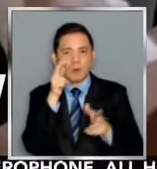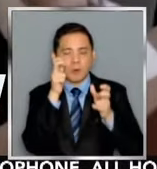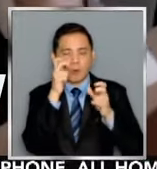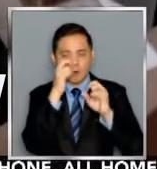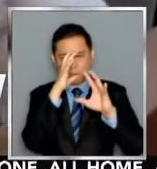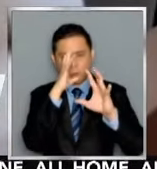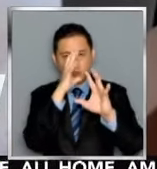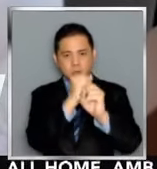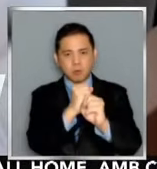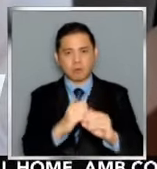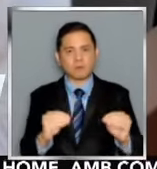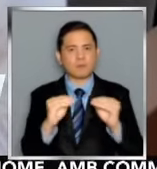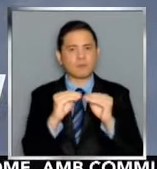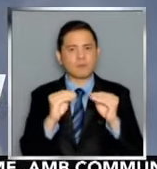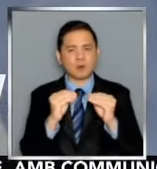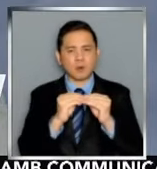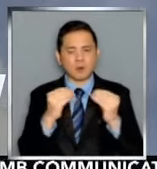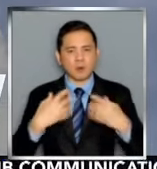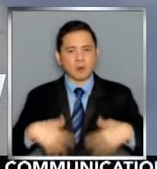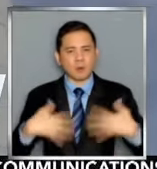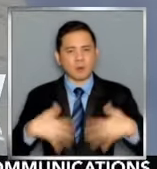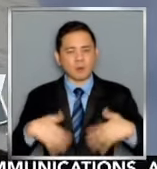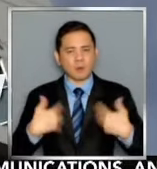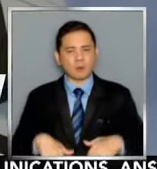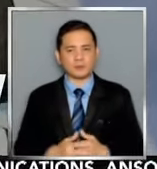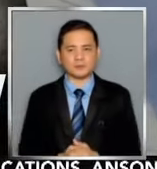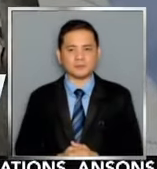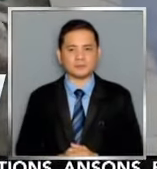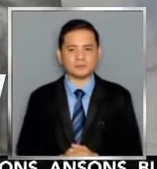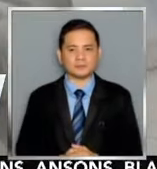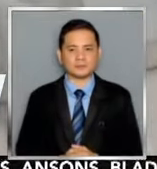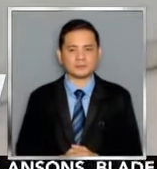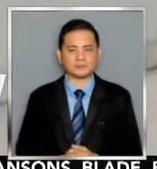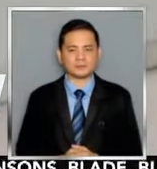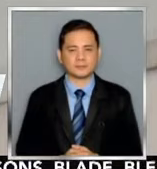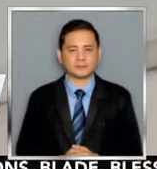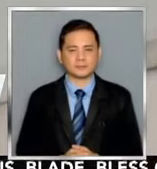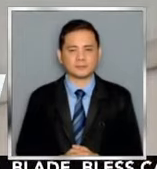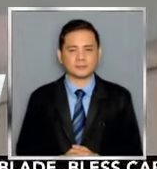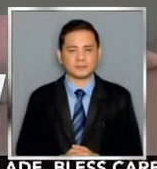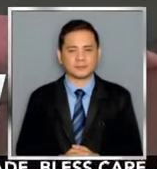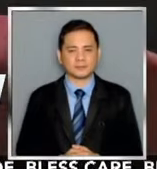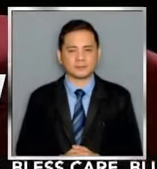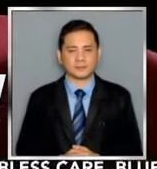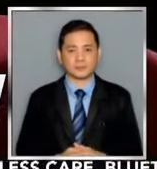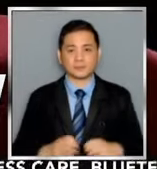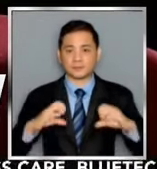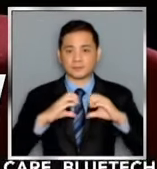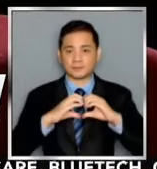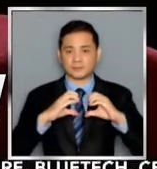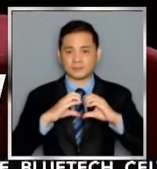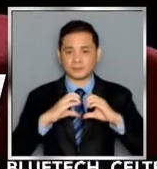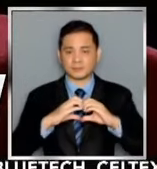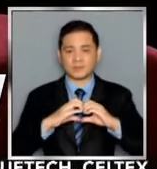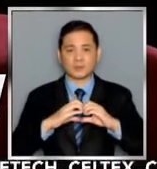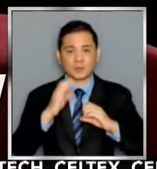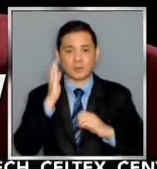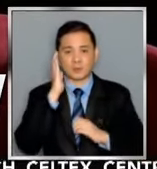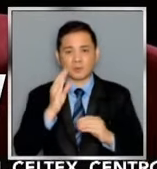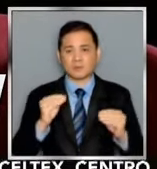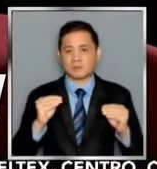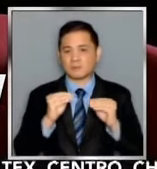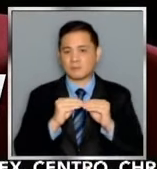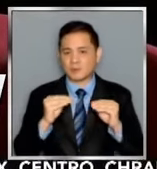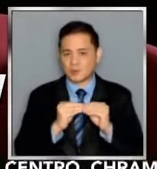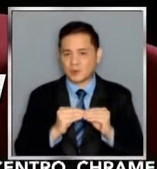yung area nung action. Dahil dito, umaasa ang inyong Kapuso Network na mas dadalas pa ang sabay-sabay